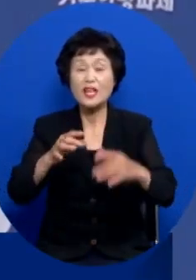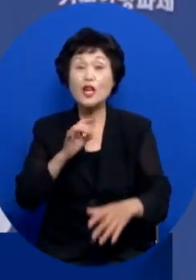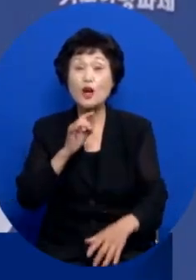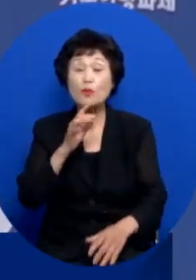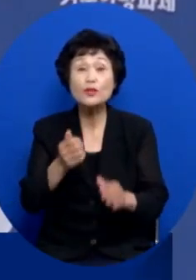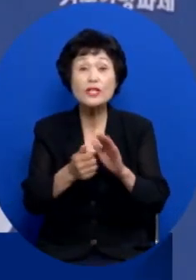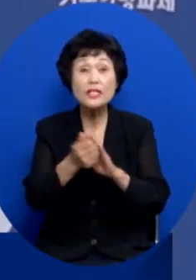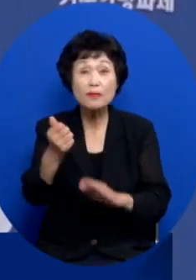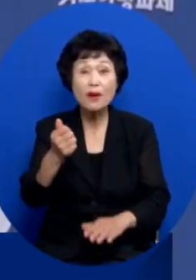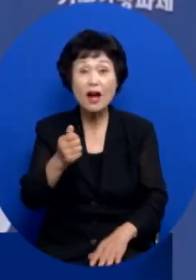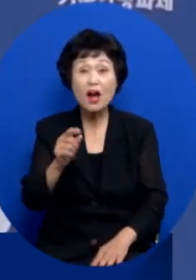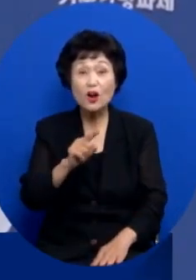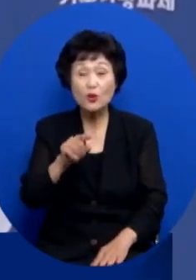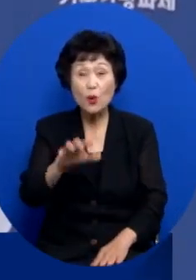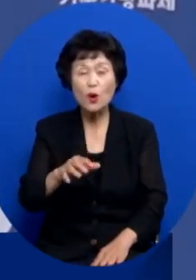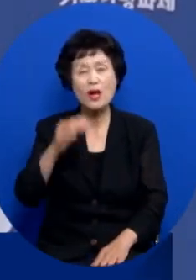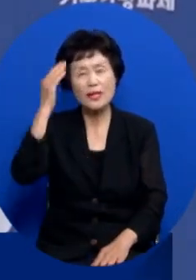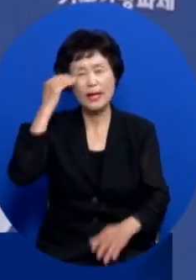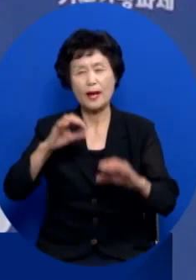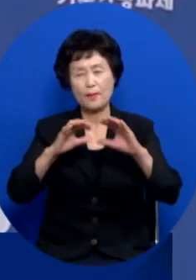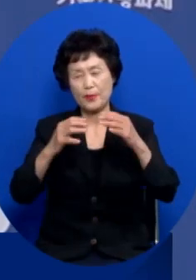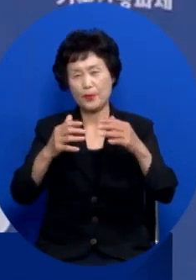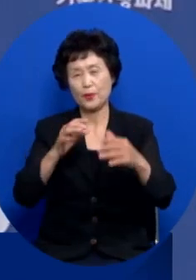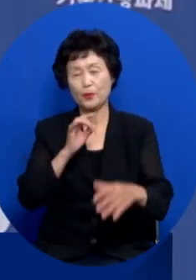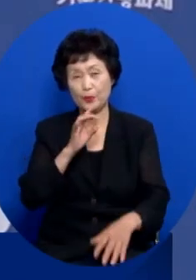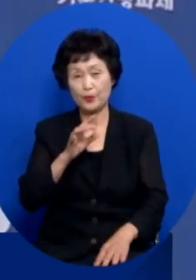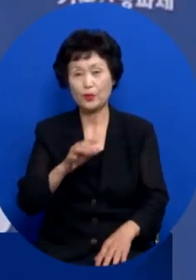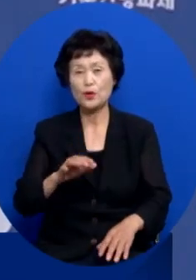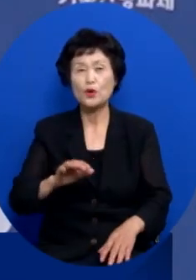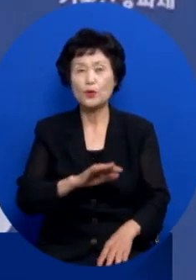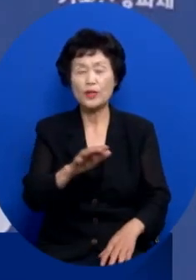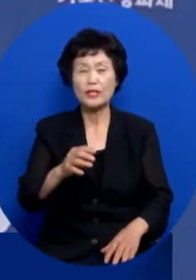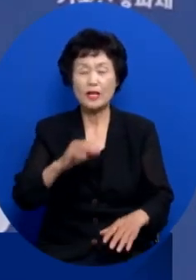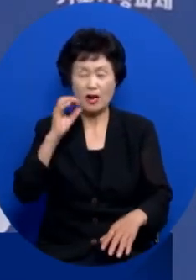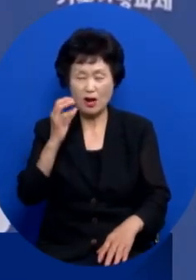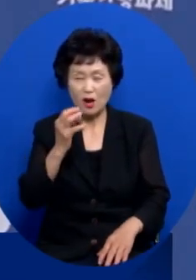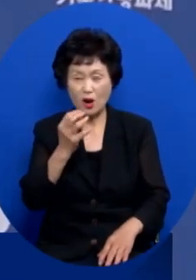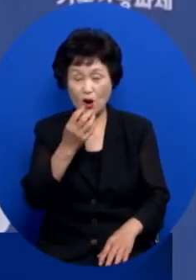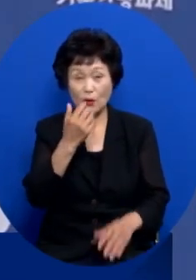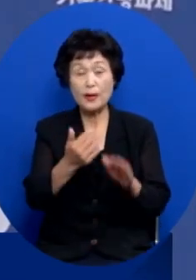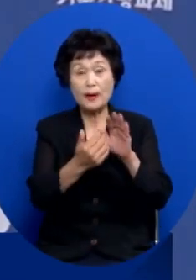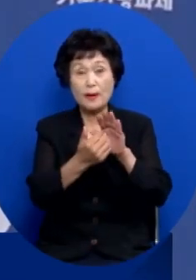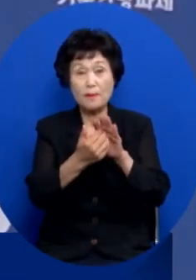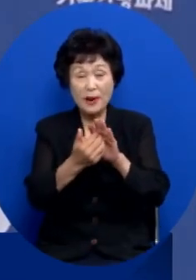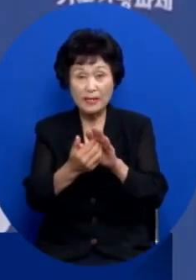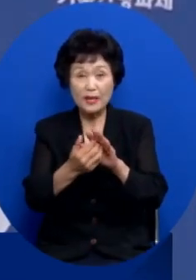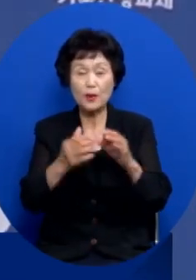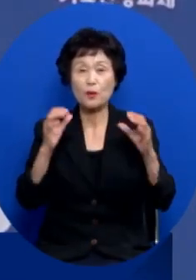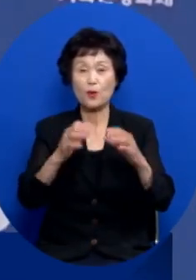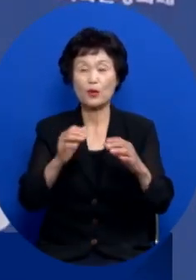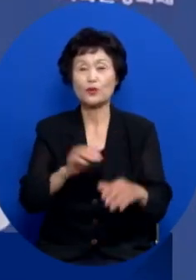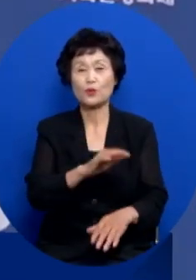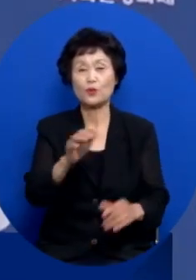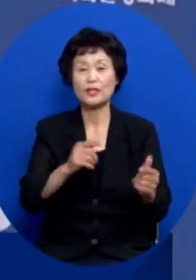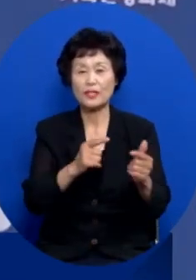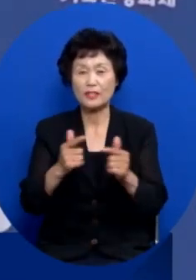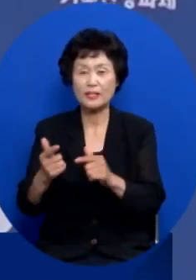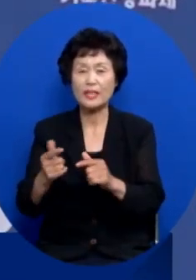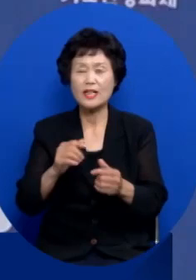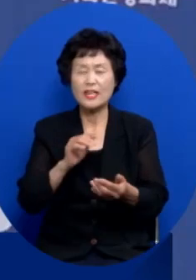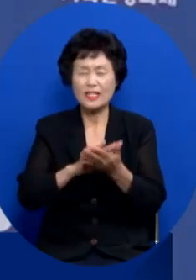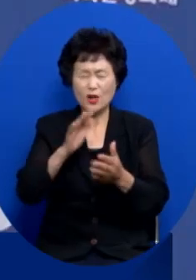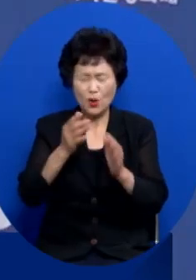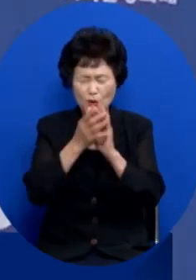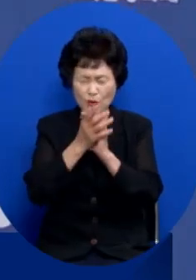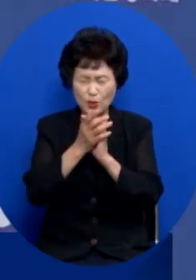희망은 대한민국입니다. 아멘. 오늘 거룩한 방패제에 모인 여러분들이 이제 뜨거운 함성소리를